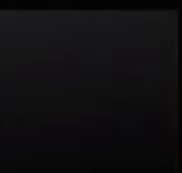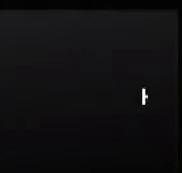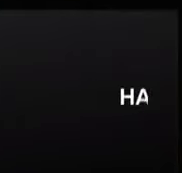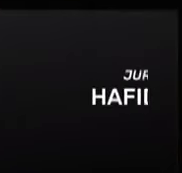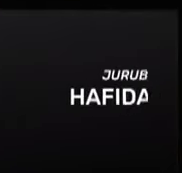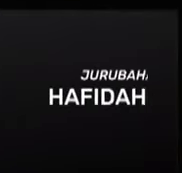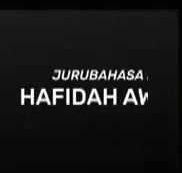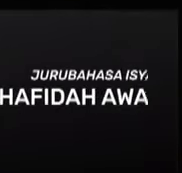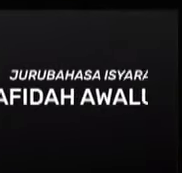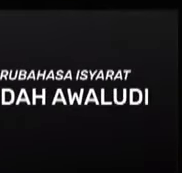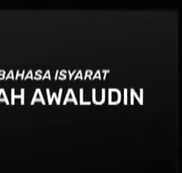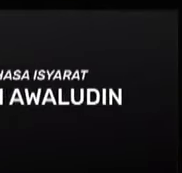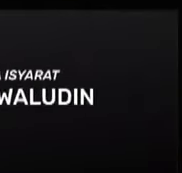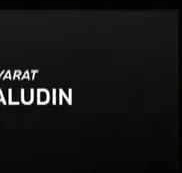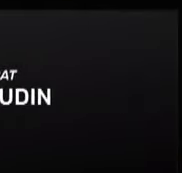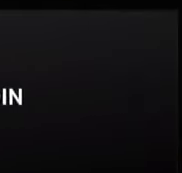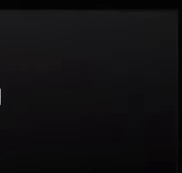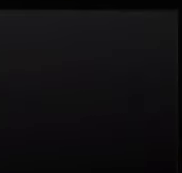hai hai